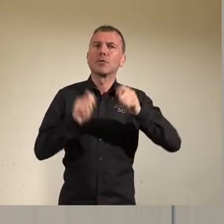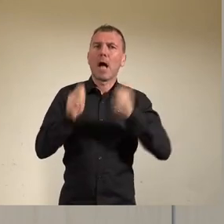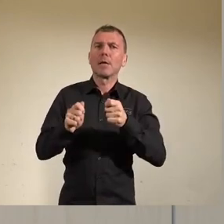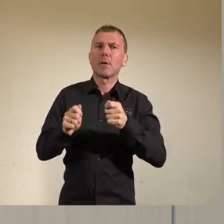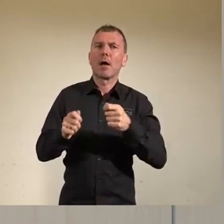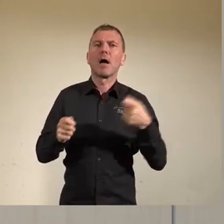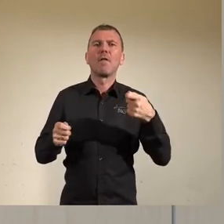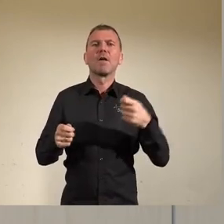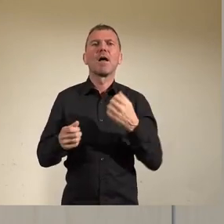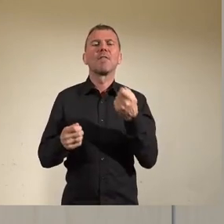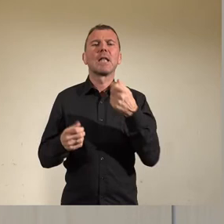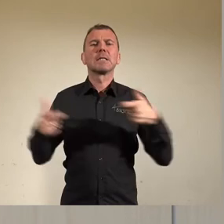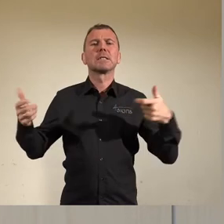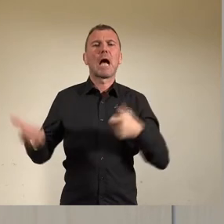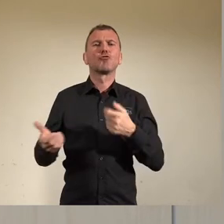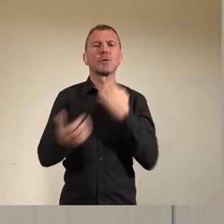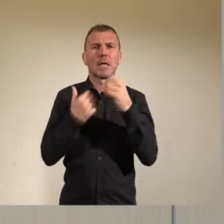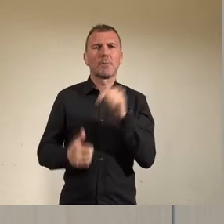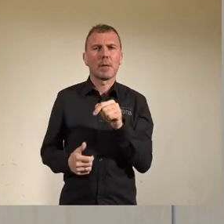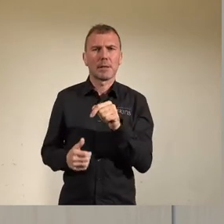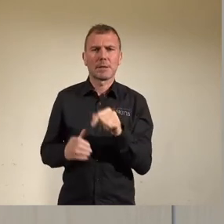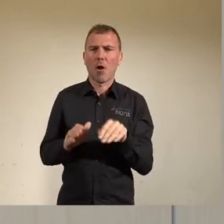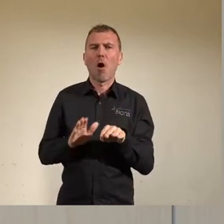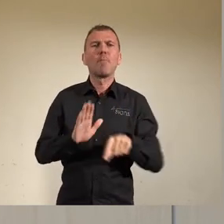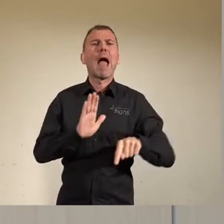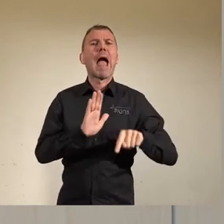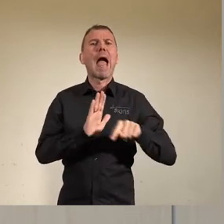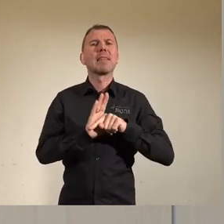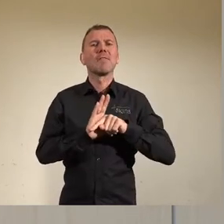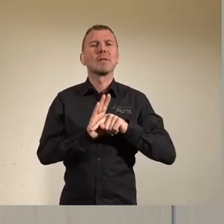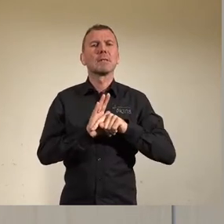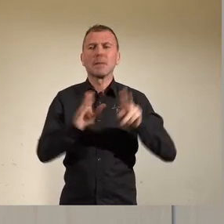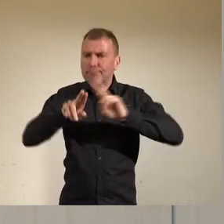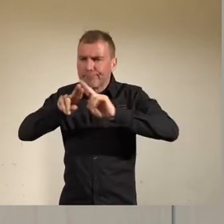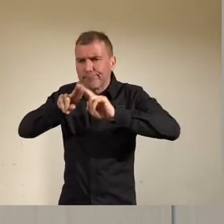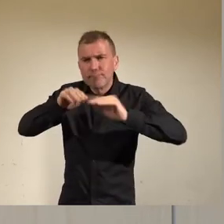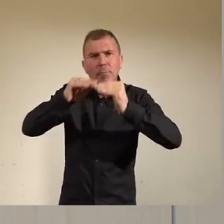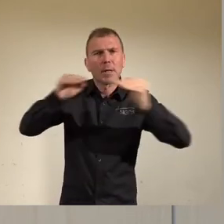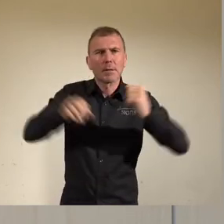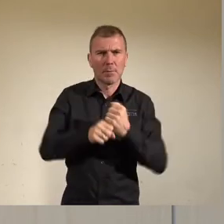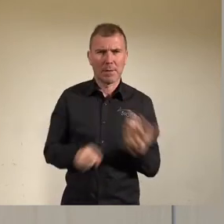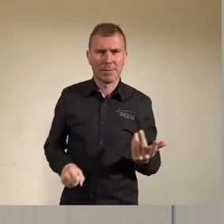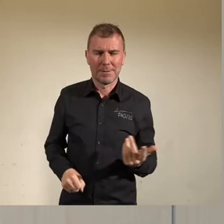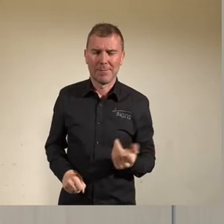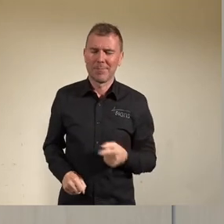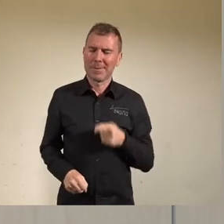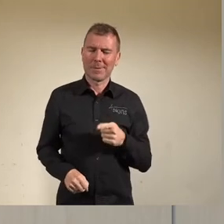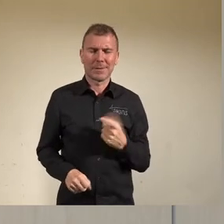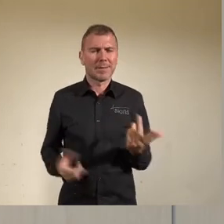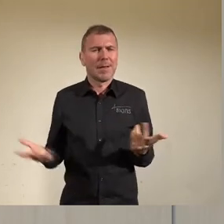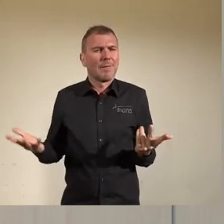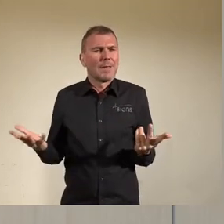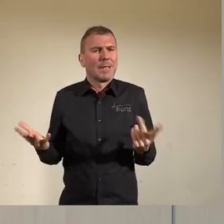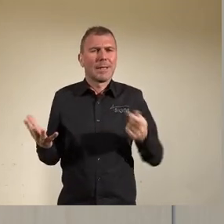zum Finanzausschussbericht, um eben diese Defizite einigermaßen glatt zu ziehen. Ich muss Ihnen sagen, das war ganz großes Kino,